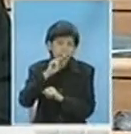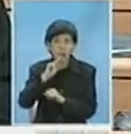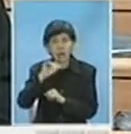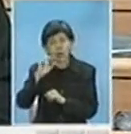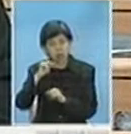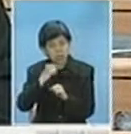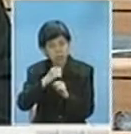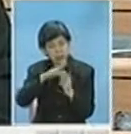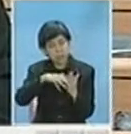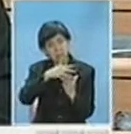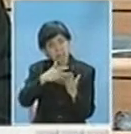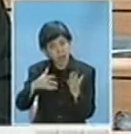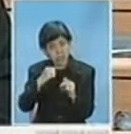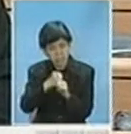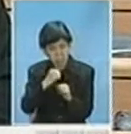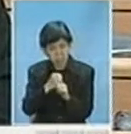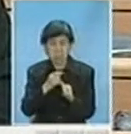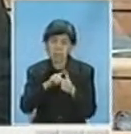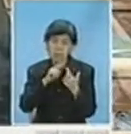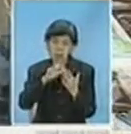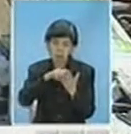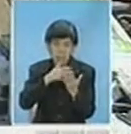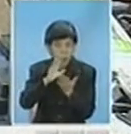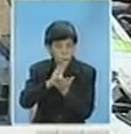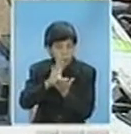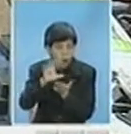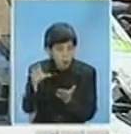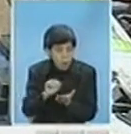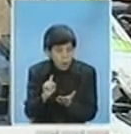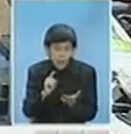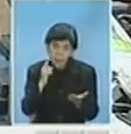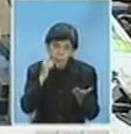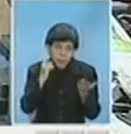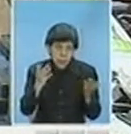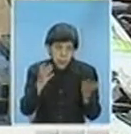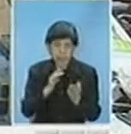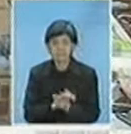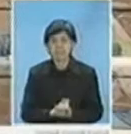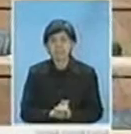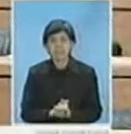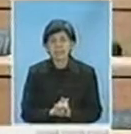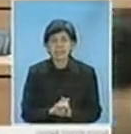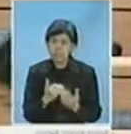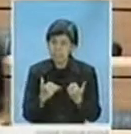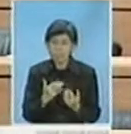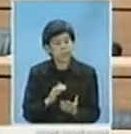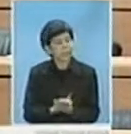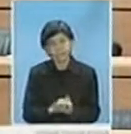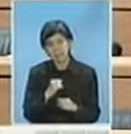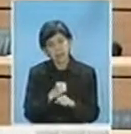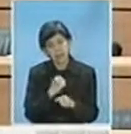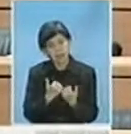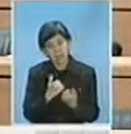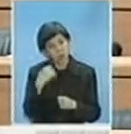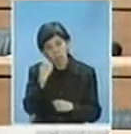จากแผนงานแผนปฏิบัติการงบประมาณจะมาจากไหนยังไม่ทราบในขณะที่เราเสียเวลาไปทุกวัน